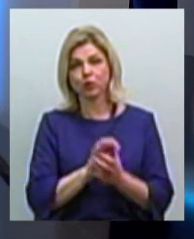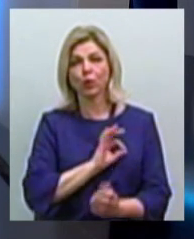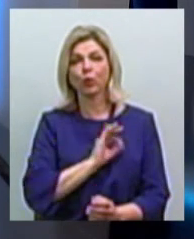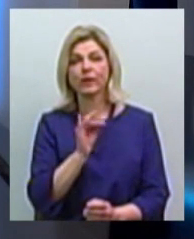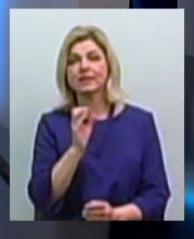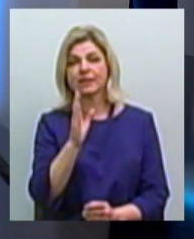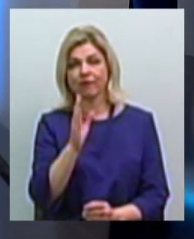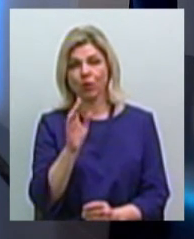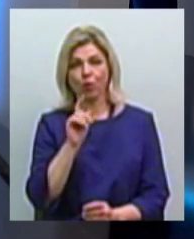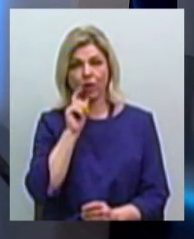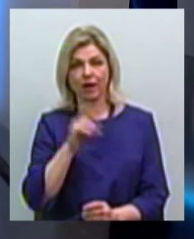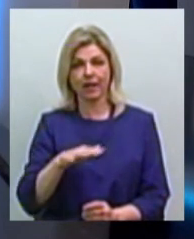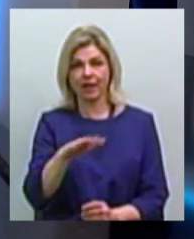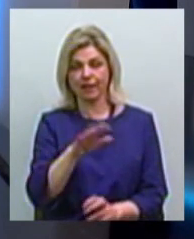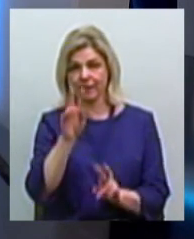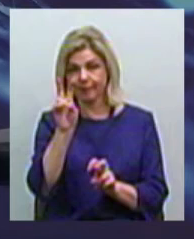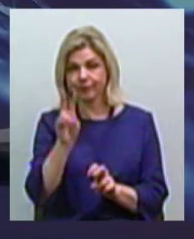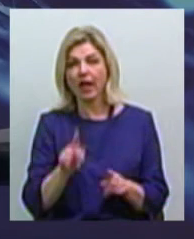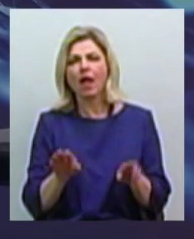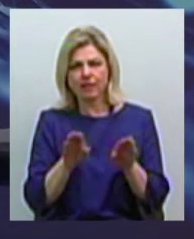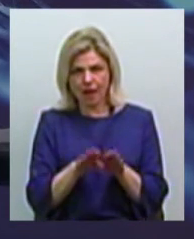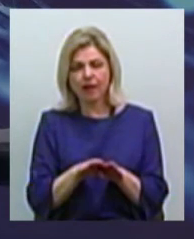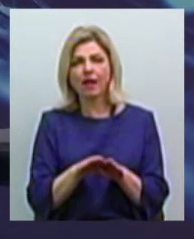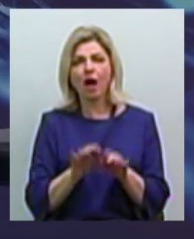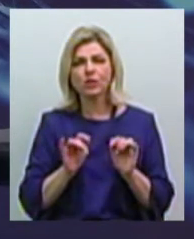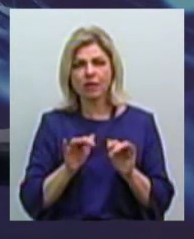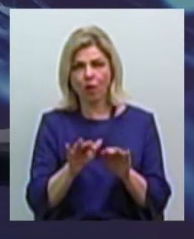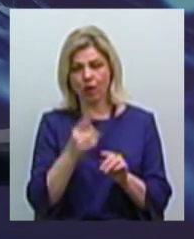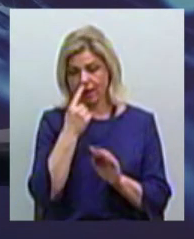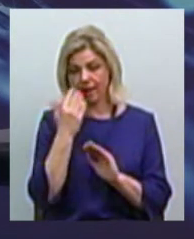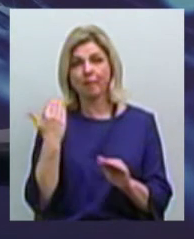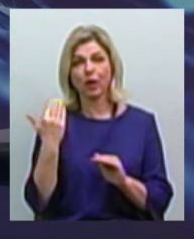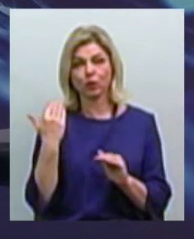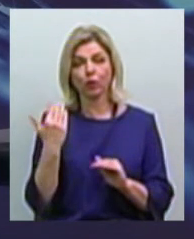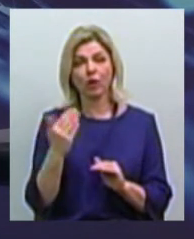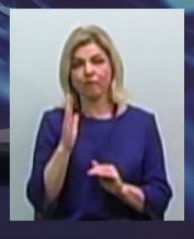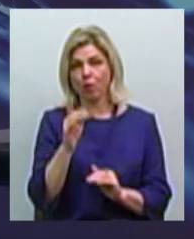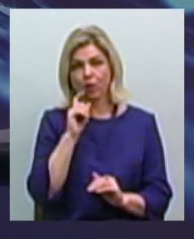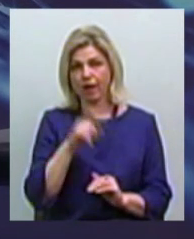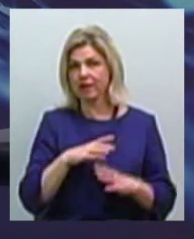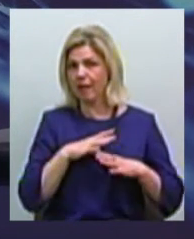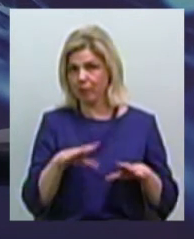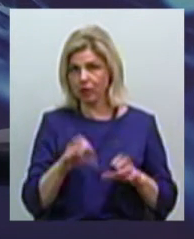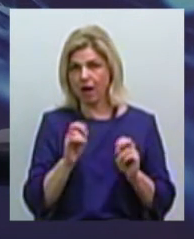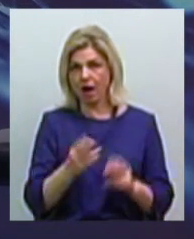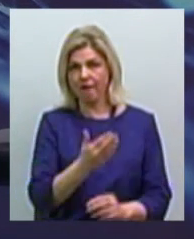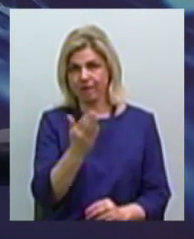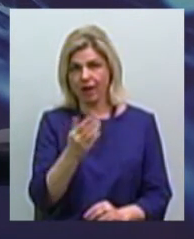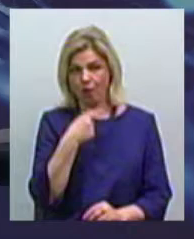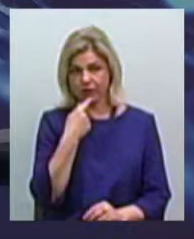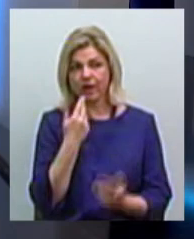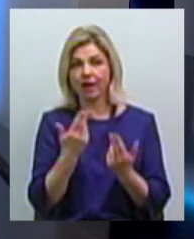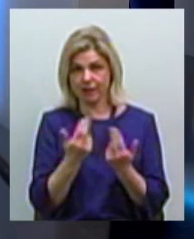Подібної організації, подібних заходів ще в недалекому минулому в Україні не було, як ви зазначили, так, Артем?